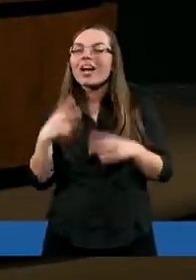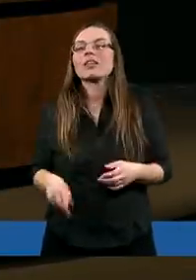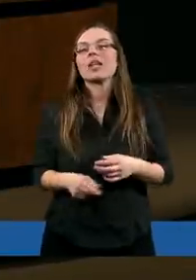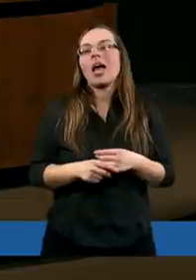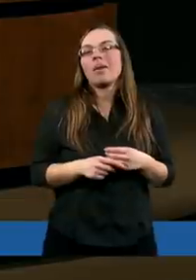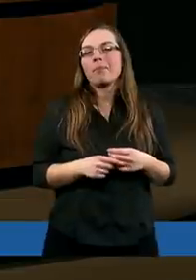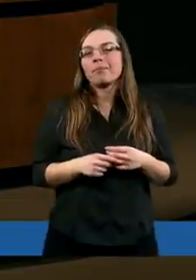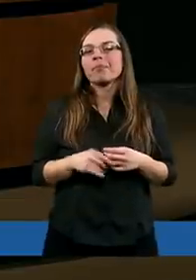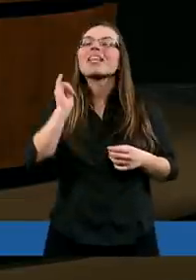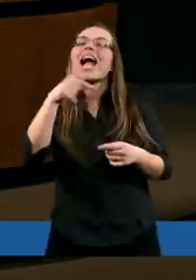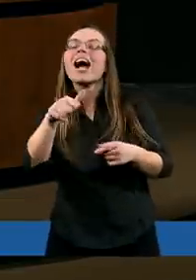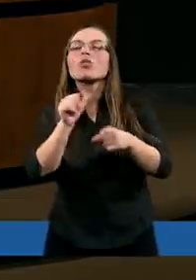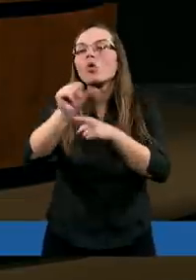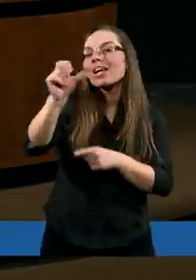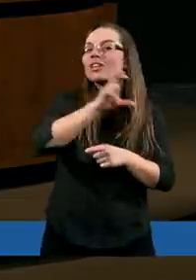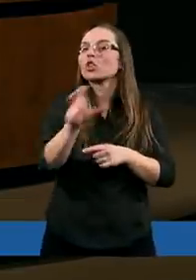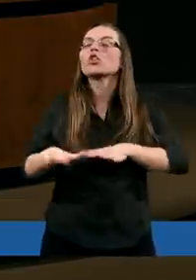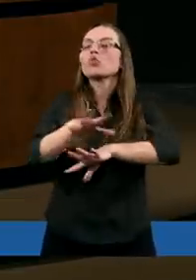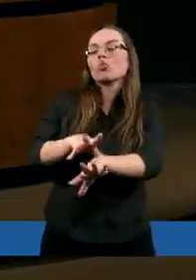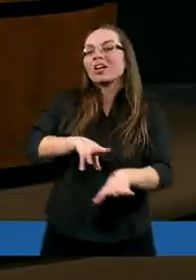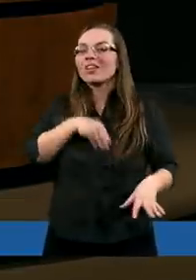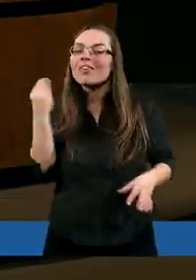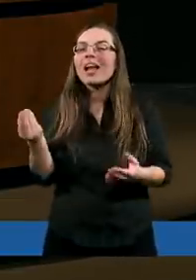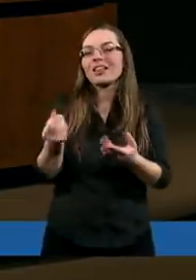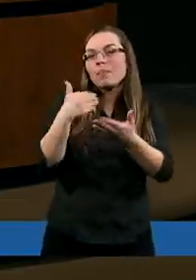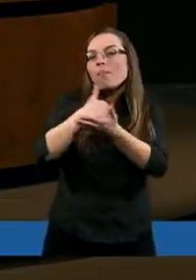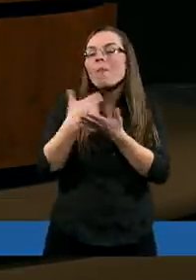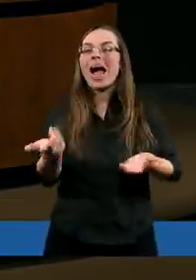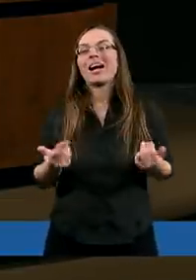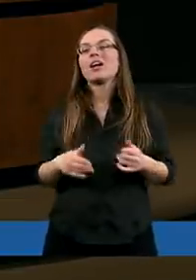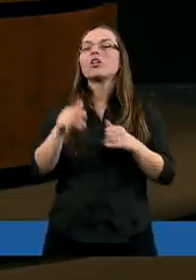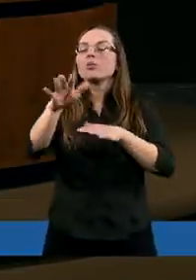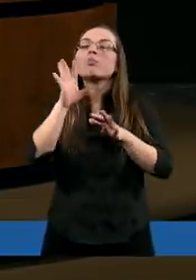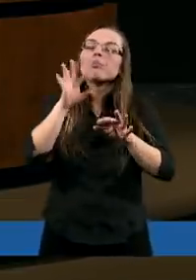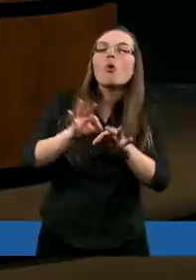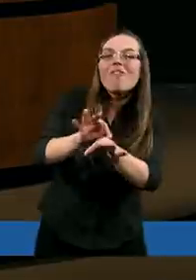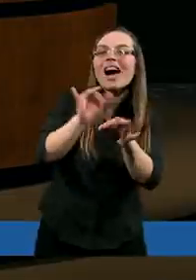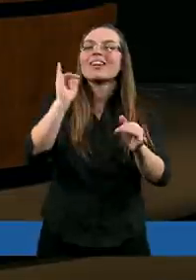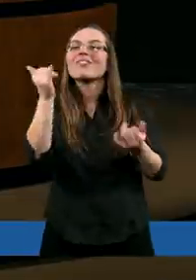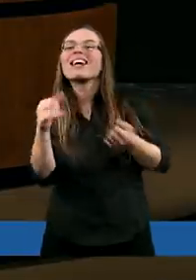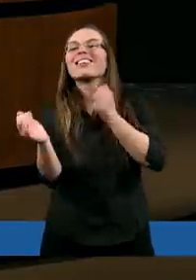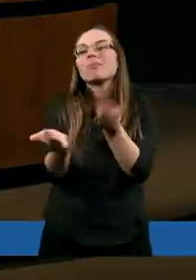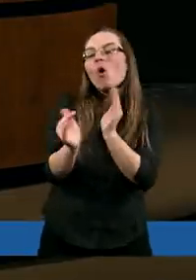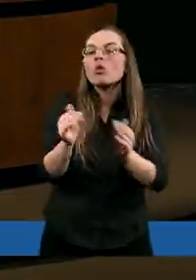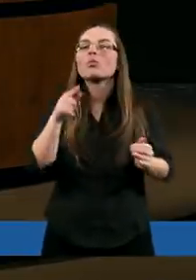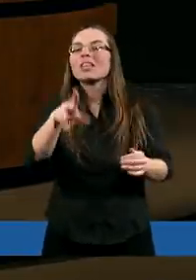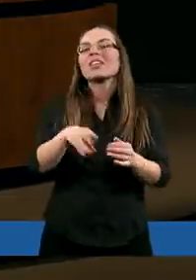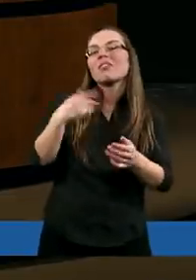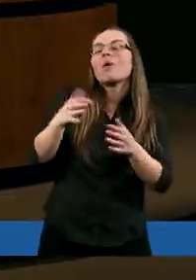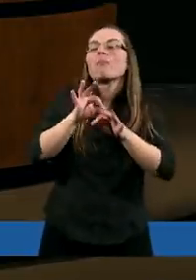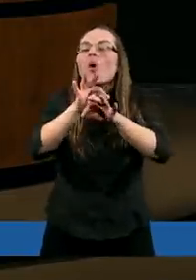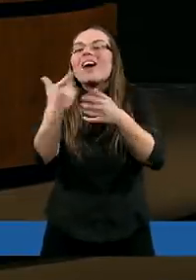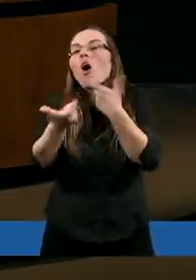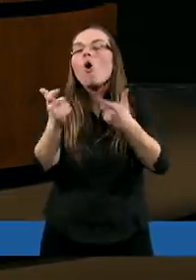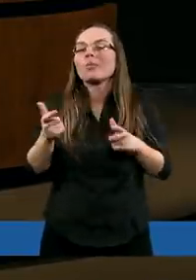nas. Jak to jest? Czy Duch Święty prowadzi nas? A jeżeli prowadzi, byśmy może podzielili się, w jaki sposób właśnie Duch Święty nas prowadził